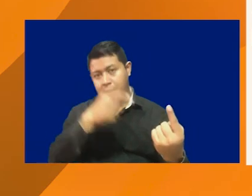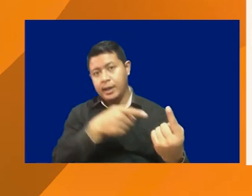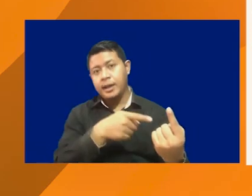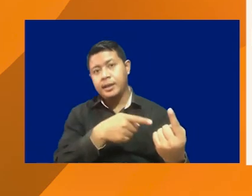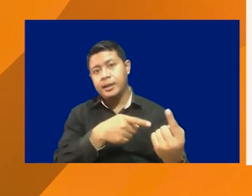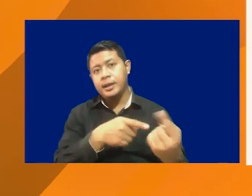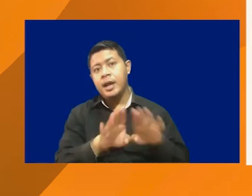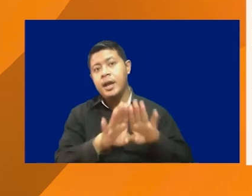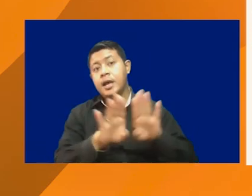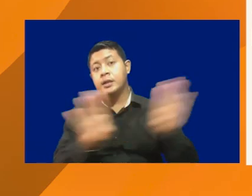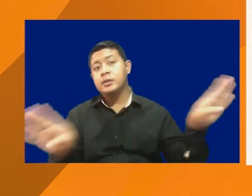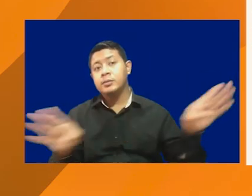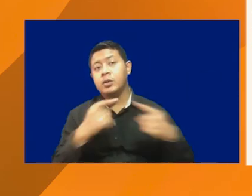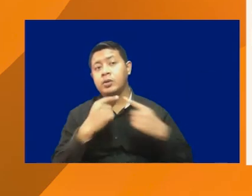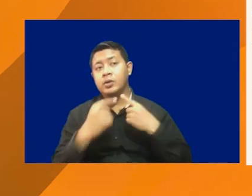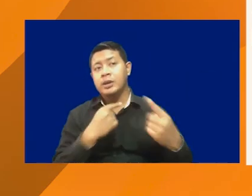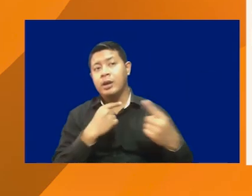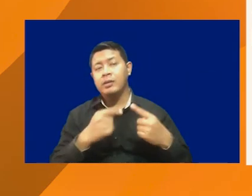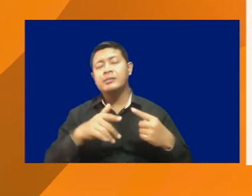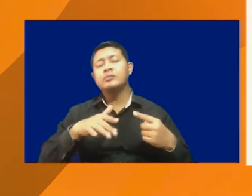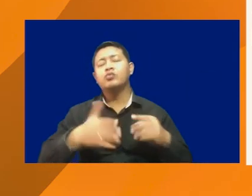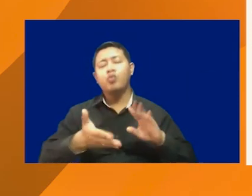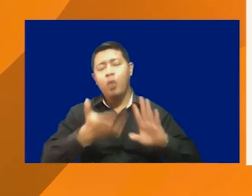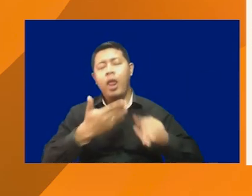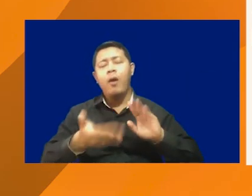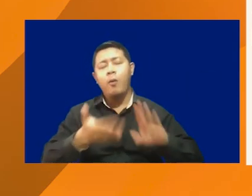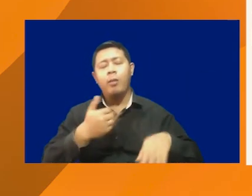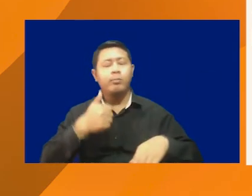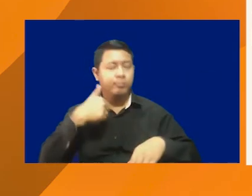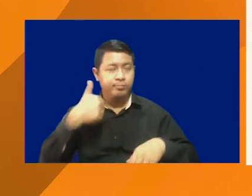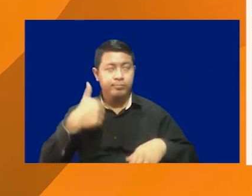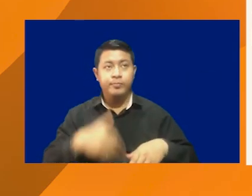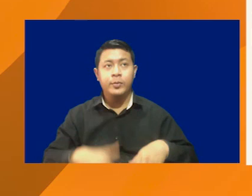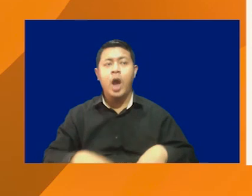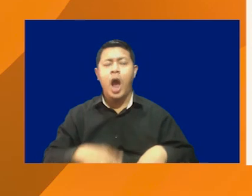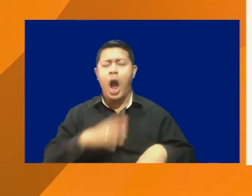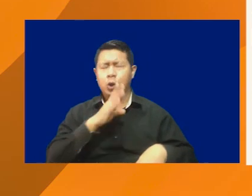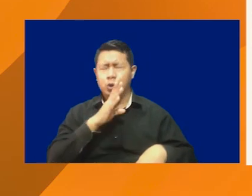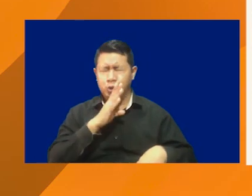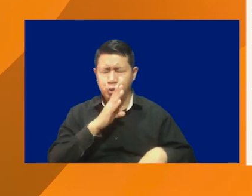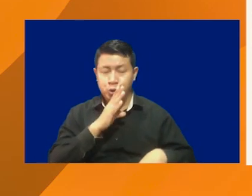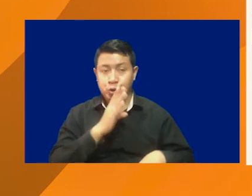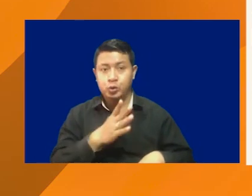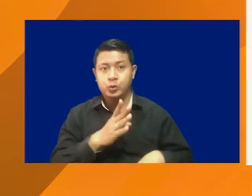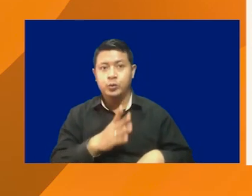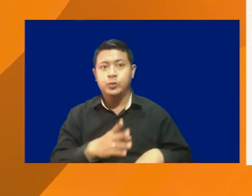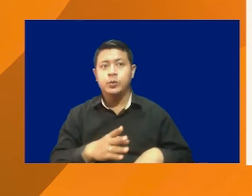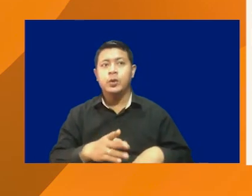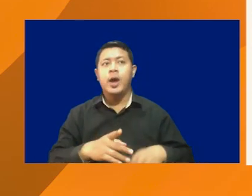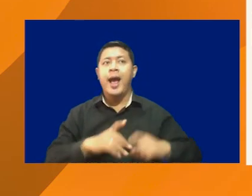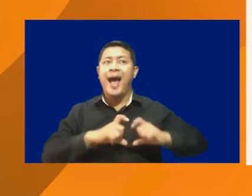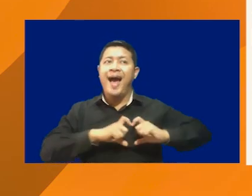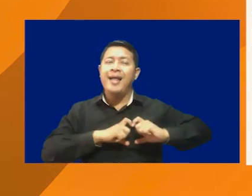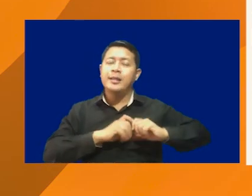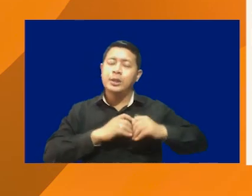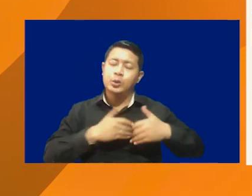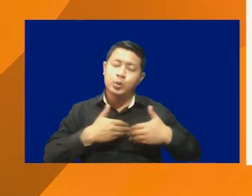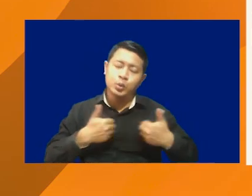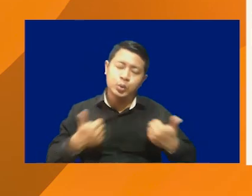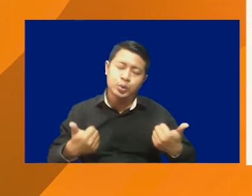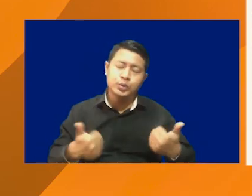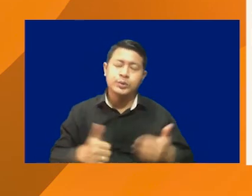itu. Hargailah anak remaja itu dan terbuka untuk berdialog sesering mungkin, sejujur